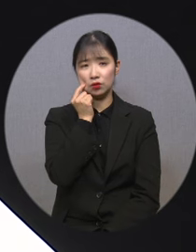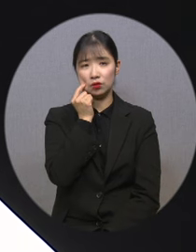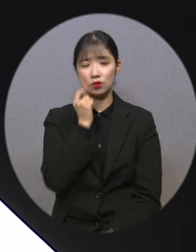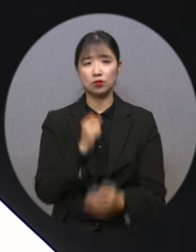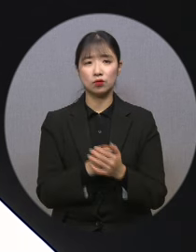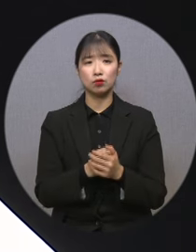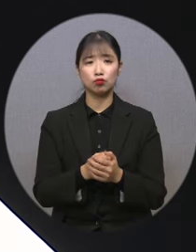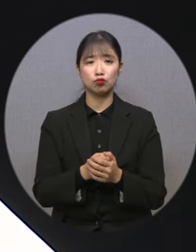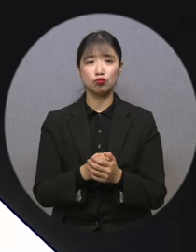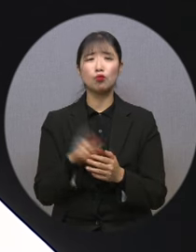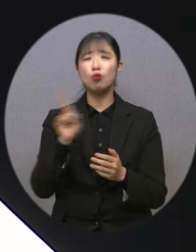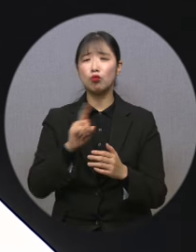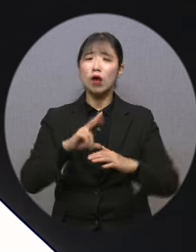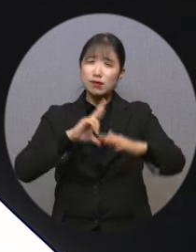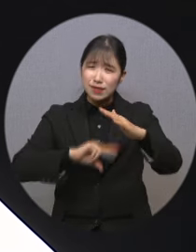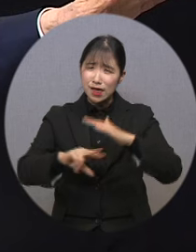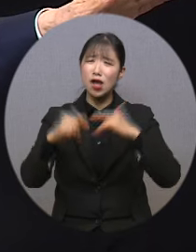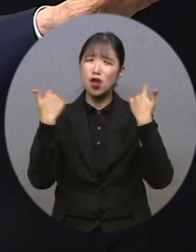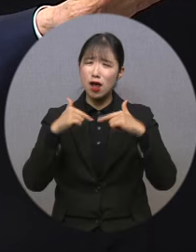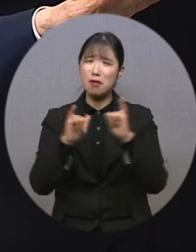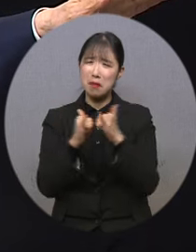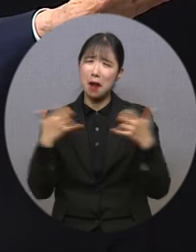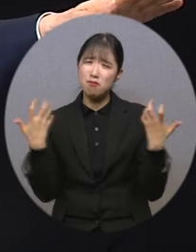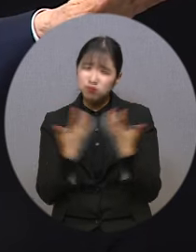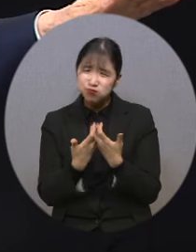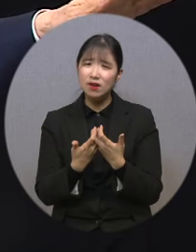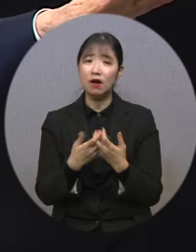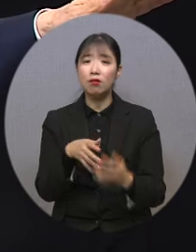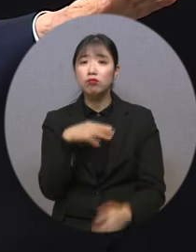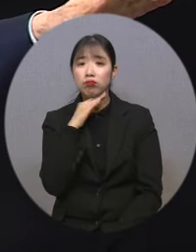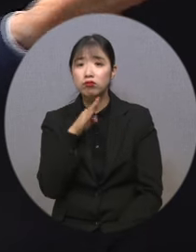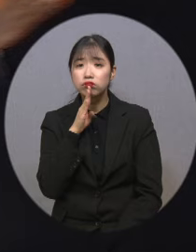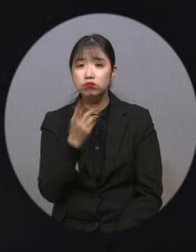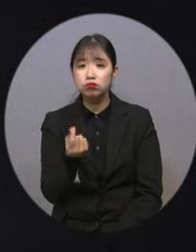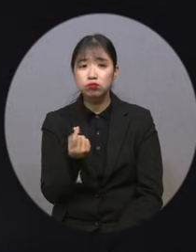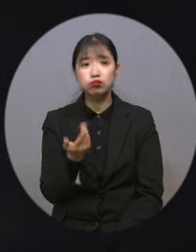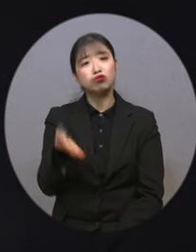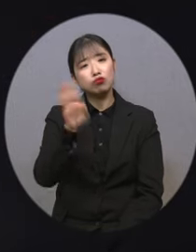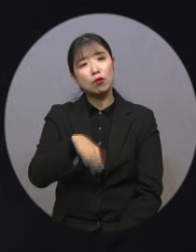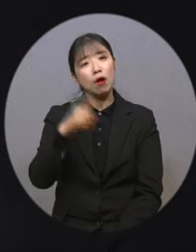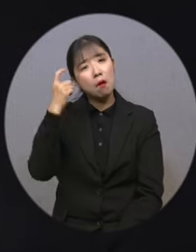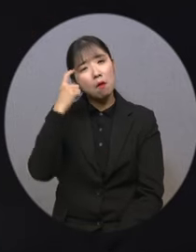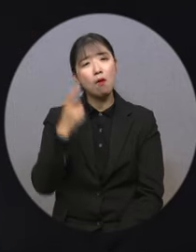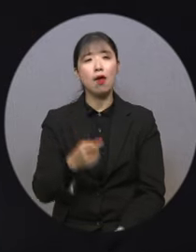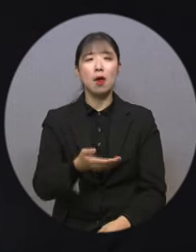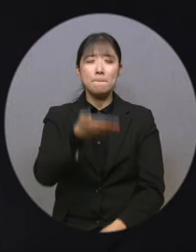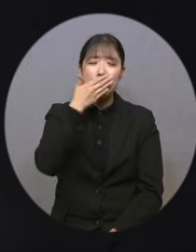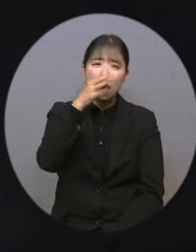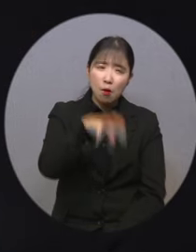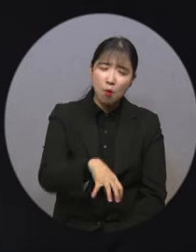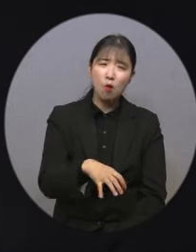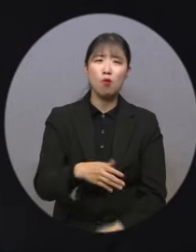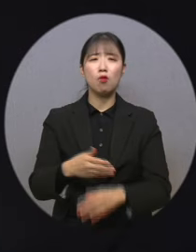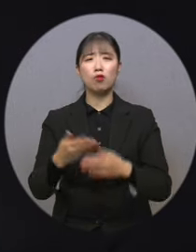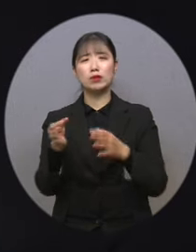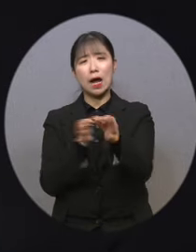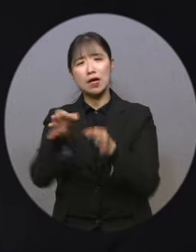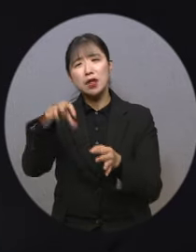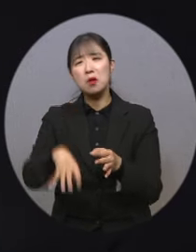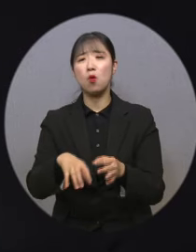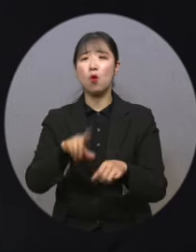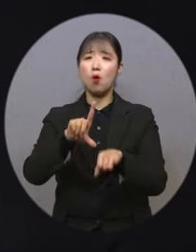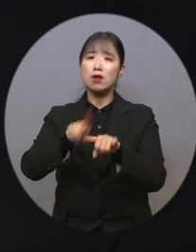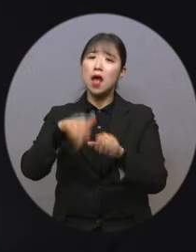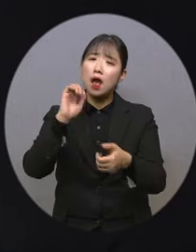주리가 지하철도 100번째 타고 다녀요 그렇지 않습니까 근데 왜 식당에 아 어떤 업소에 시간 제한을